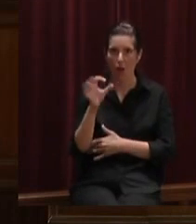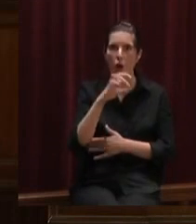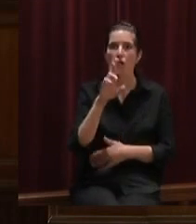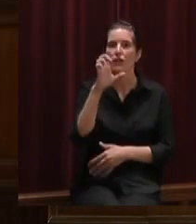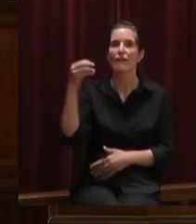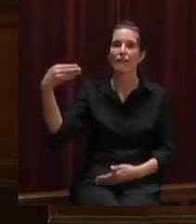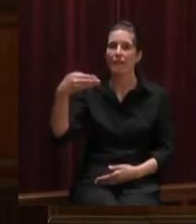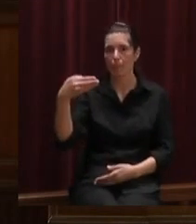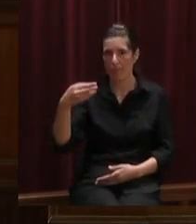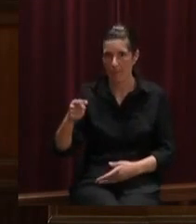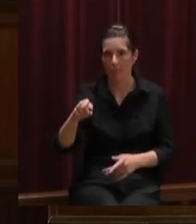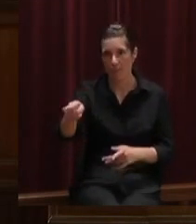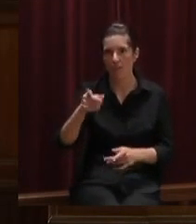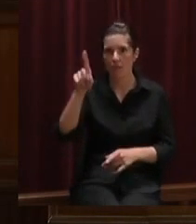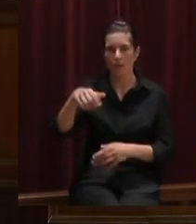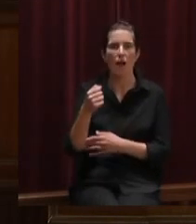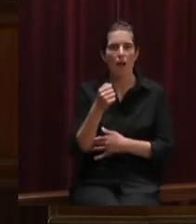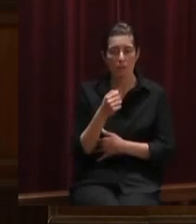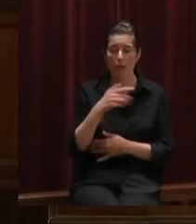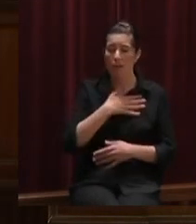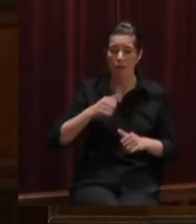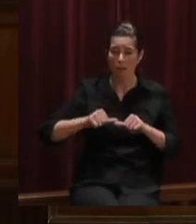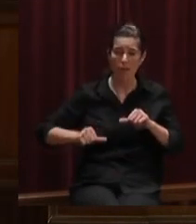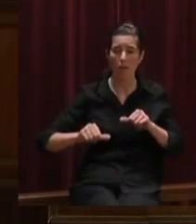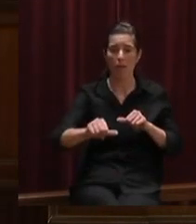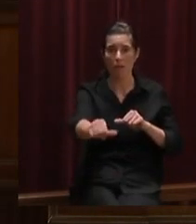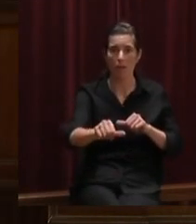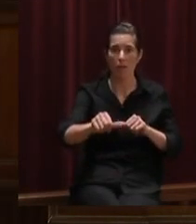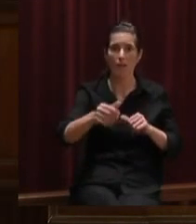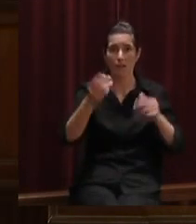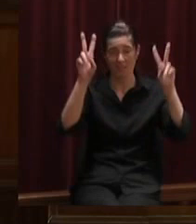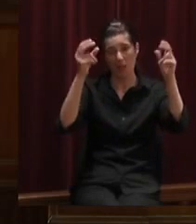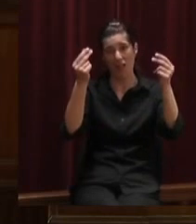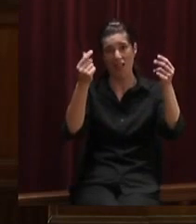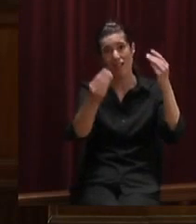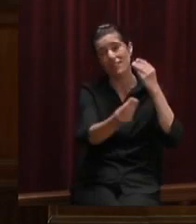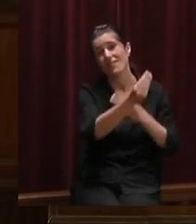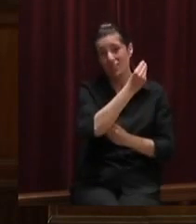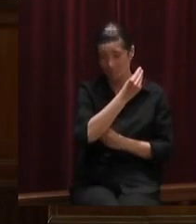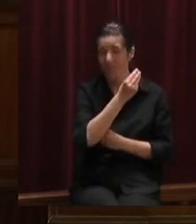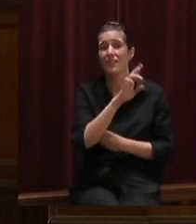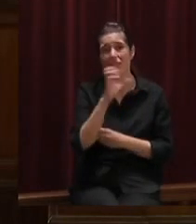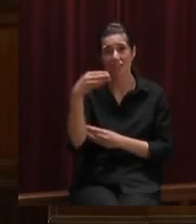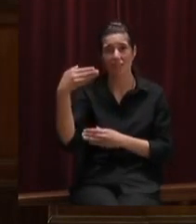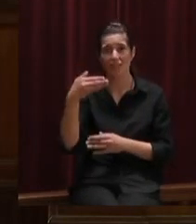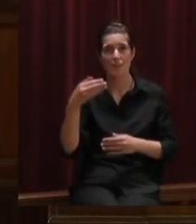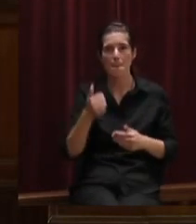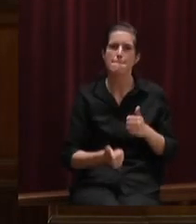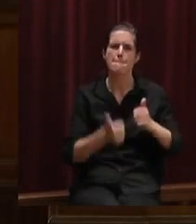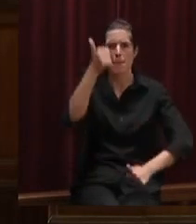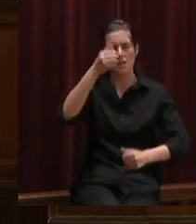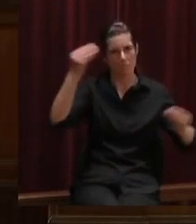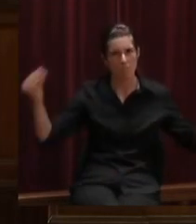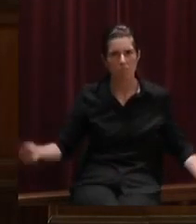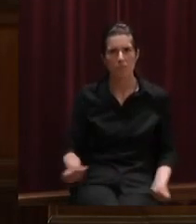el que farem els propers anys per aconseguir també la part fiscal del règim especial i, sobretot, un nou model de finançament que faci justícia en